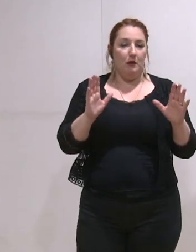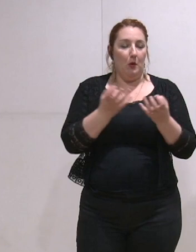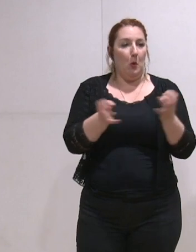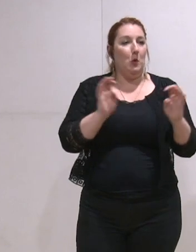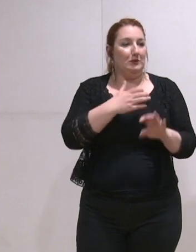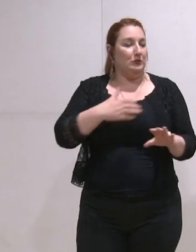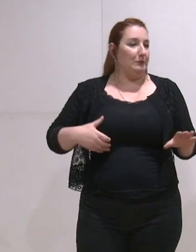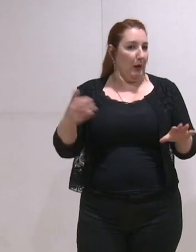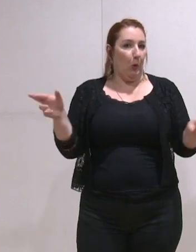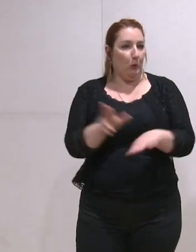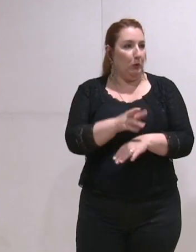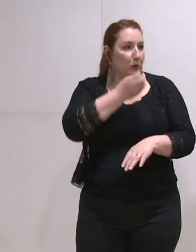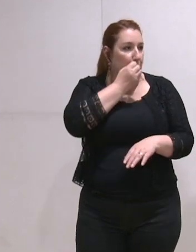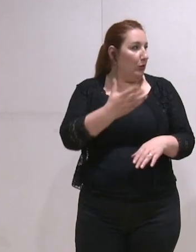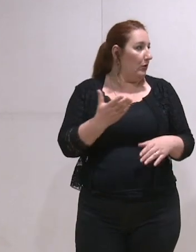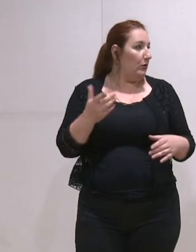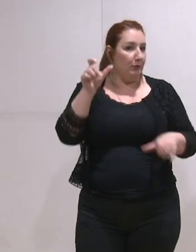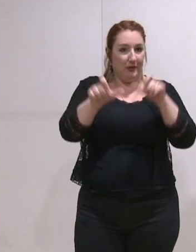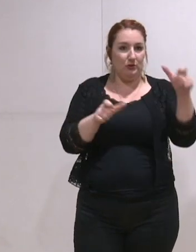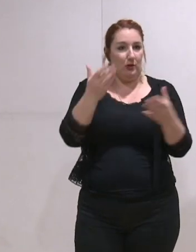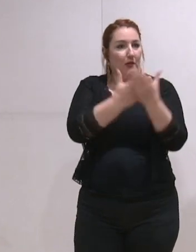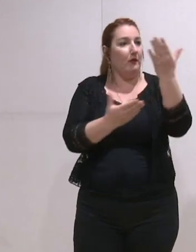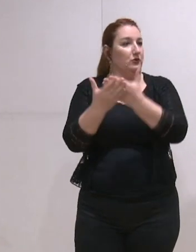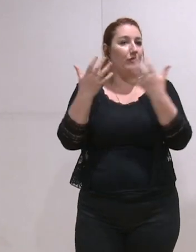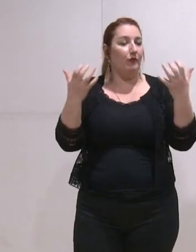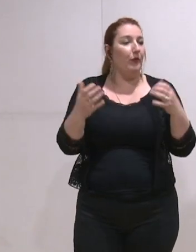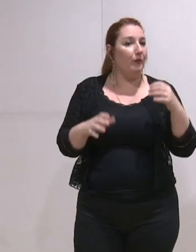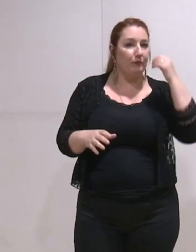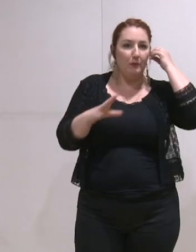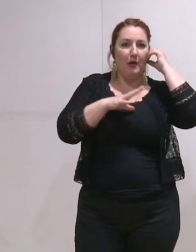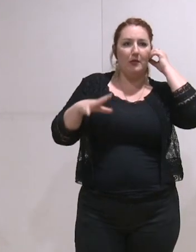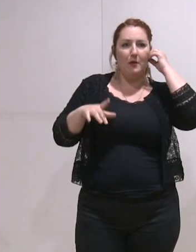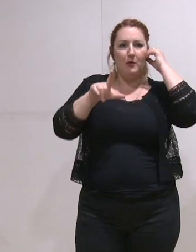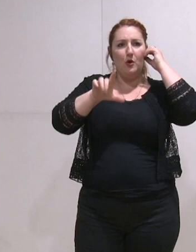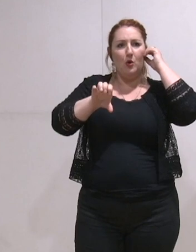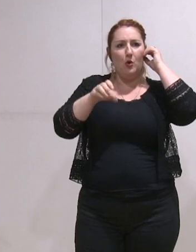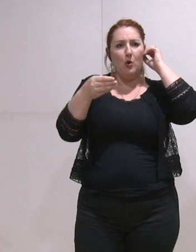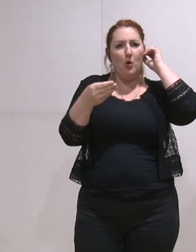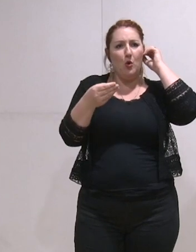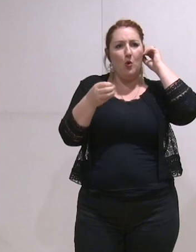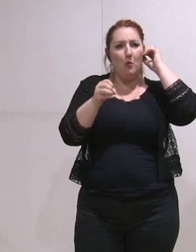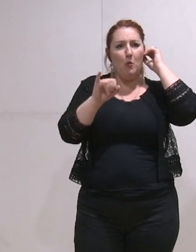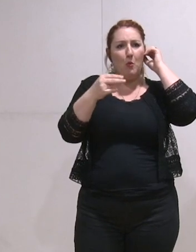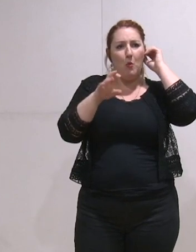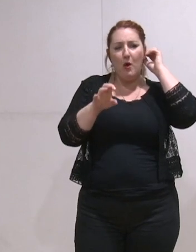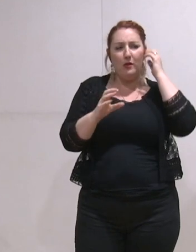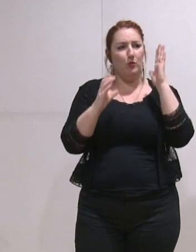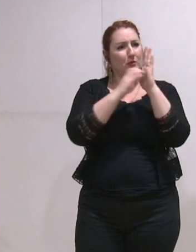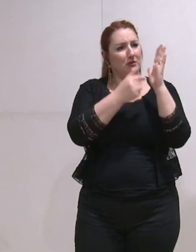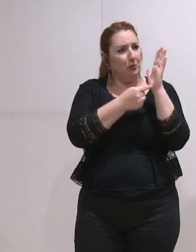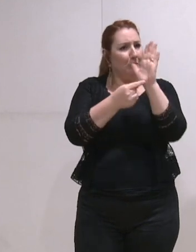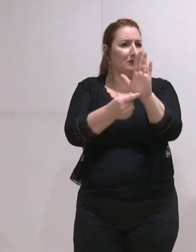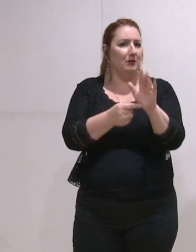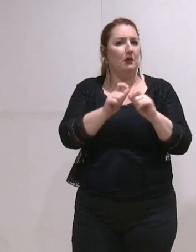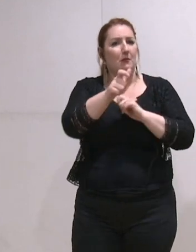municipal donc et il y a donc des des interventions madame Lemo peut-être pour présenter la délibération et après j'ai noté demande de